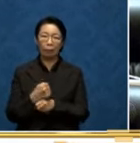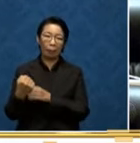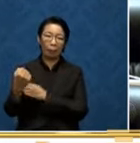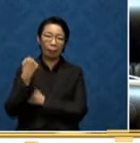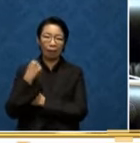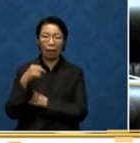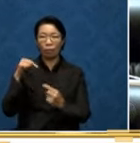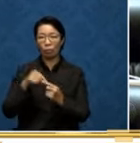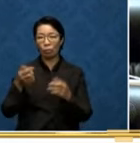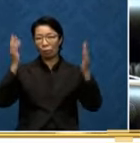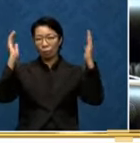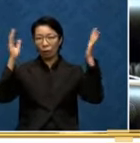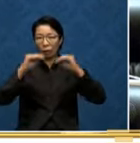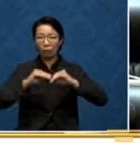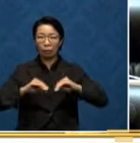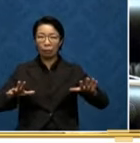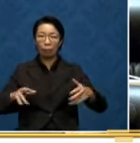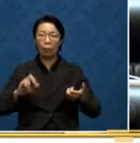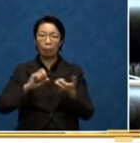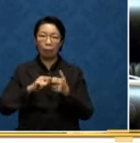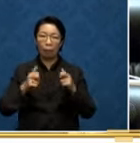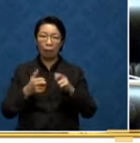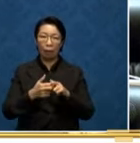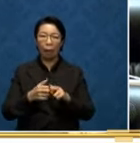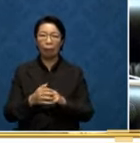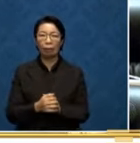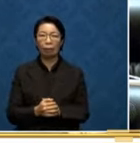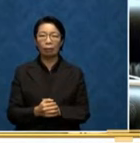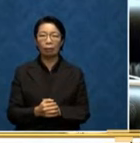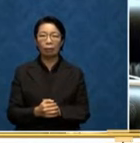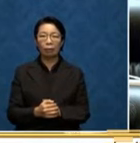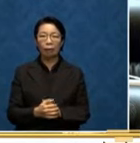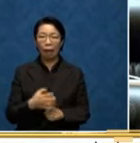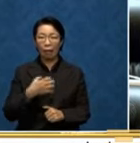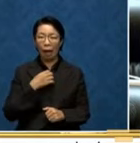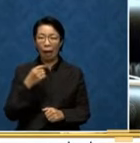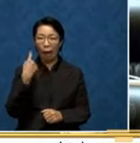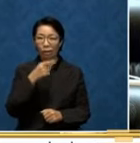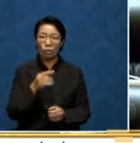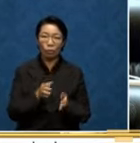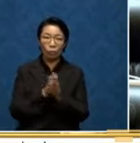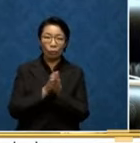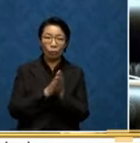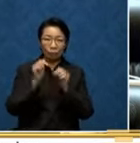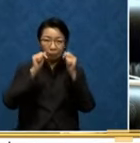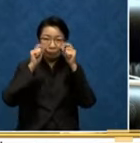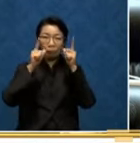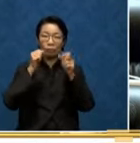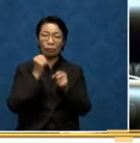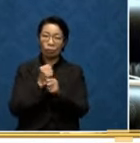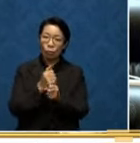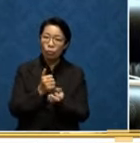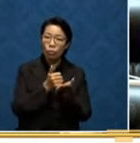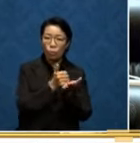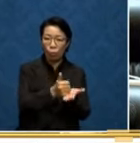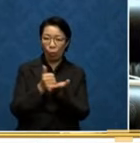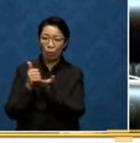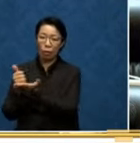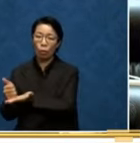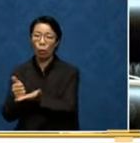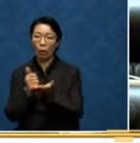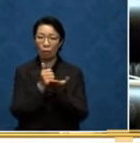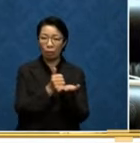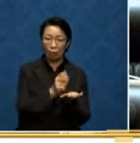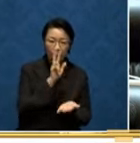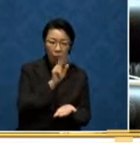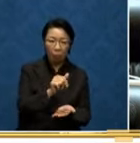รู้รับทราบประเด็นปัญหาความรุนแรงในครอบครัวมากขึ้นให้ทุกคนมีความตื่นตัวในการที่จะช่วยกันเข้าไปช่วยเหลือผู้ถูกกระทำ